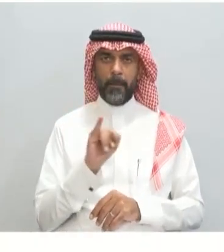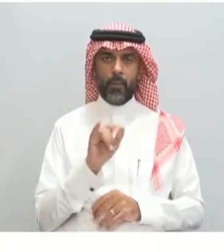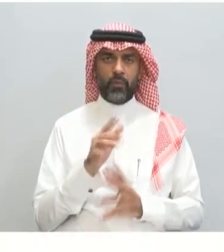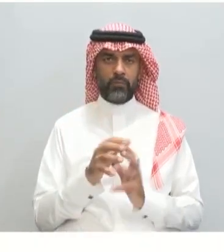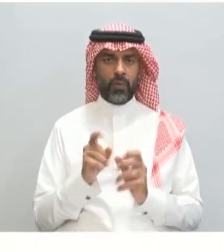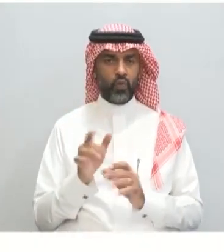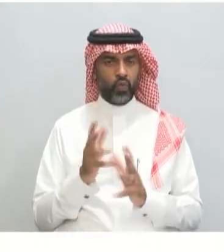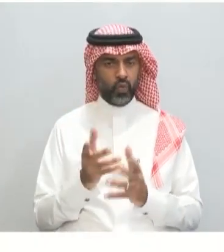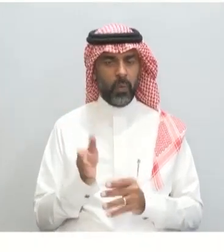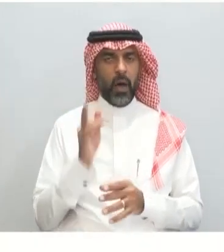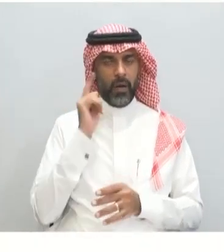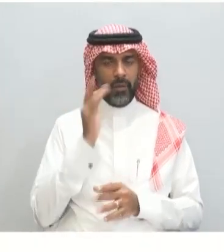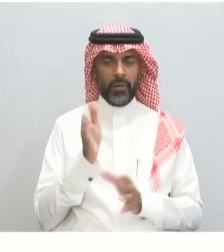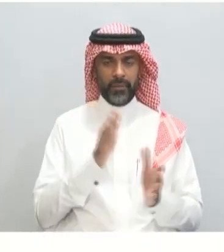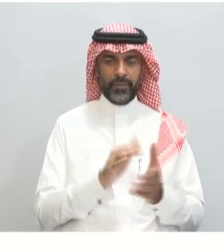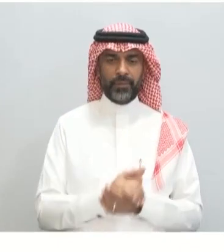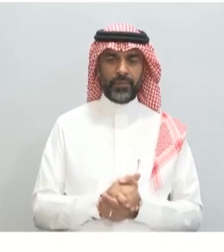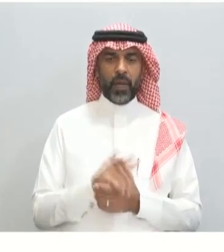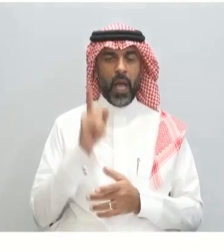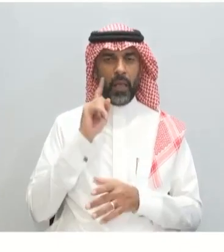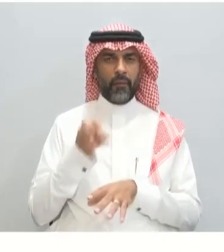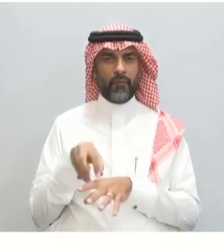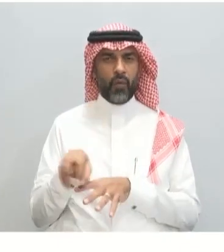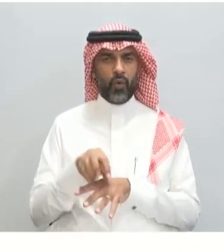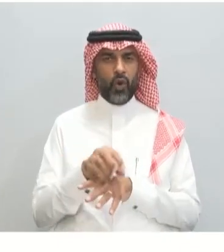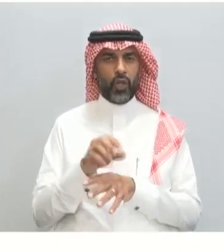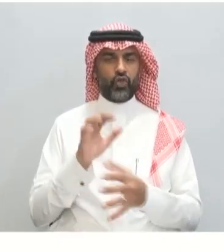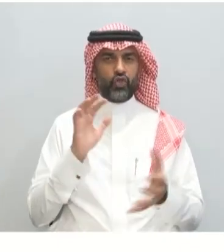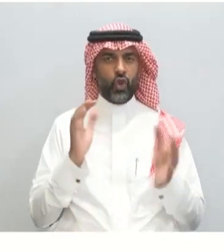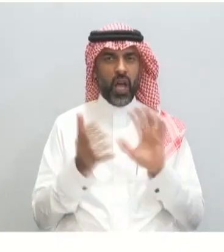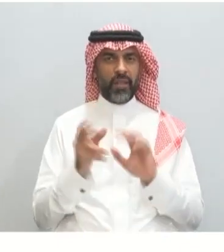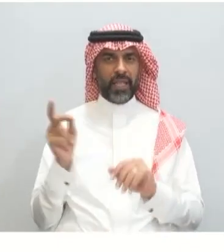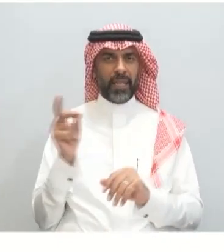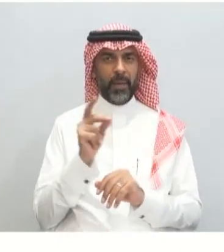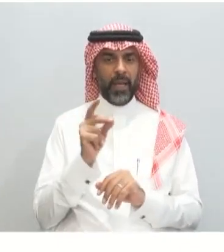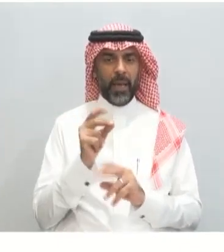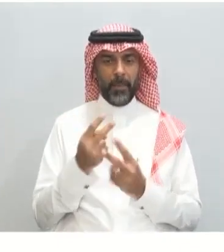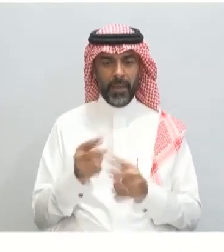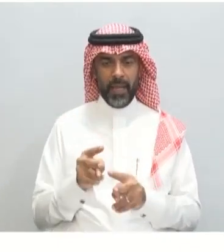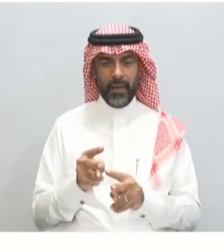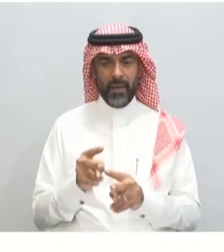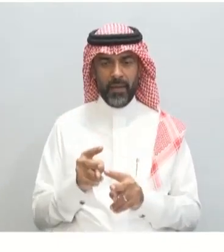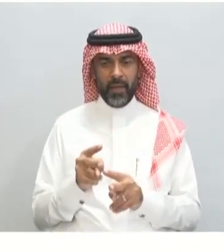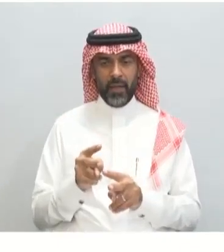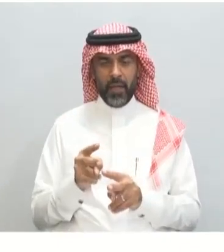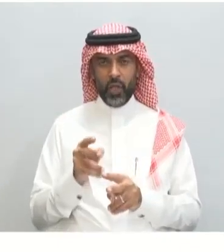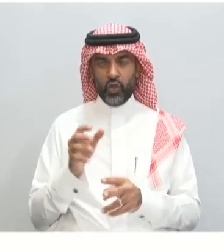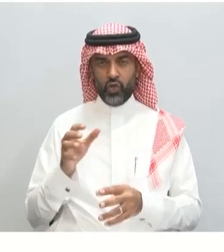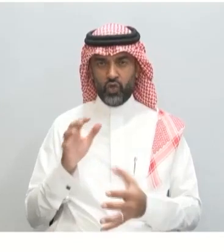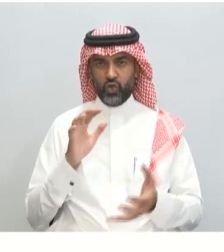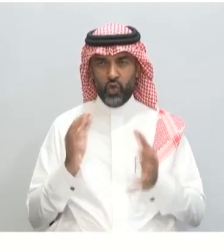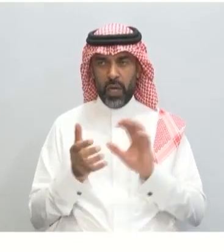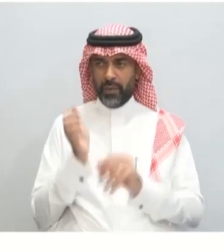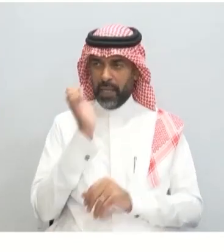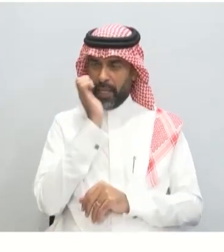ايضا ابنائي وبناتي الطلاب تعرفنا على فروع الجغرافيا الطبيعيه مبتدئا بالجغرافيا او جغرافيه المياه